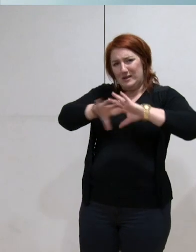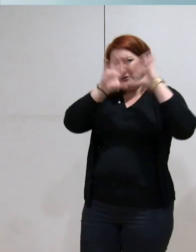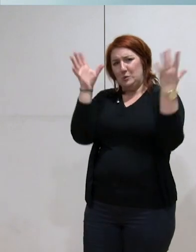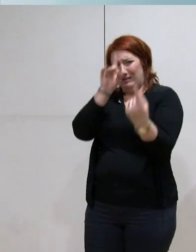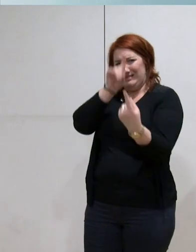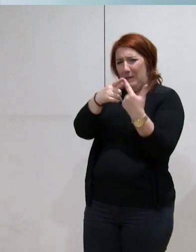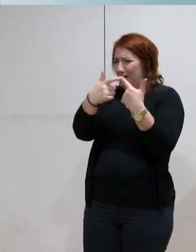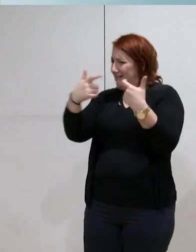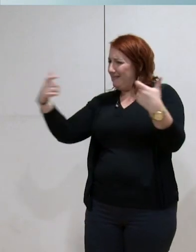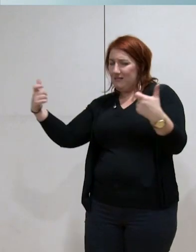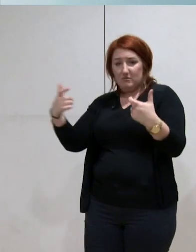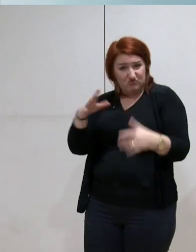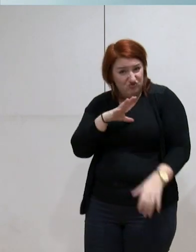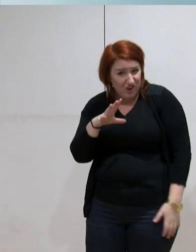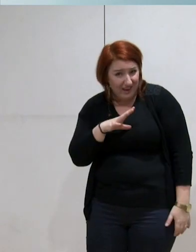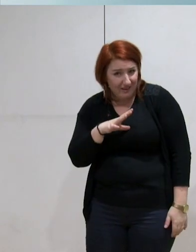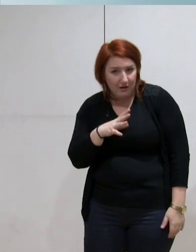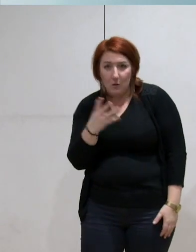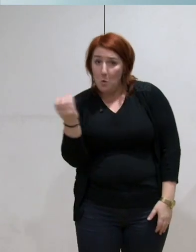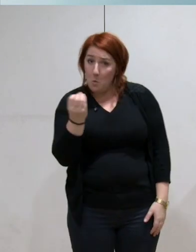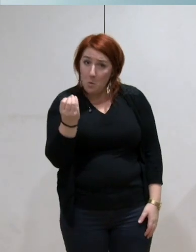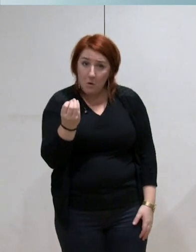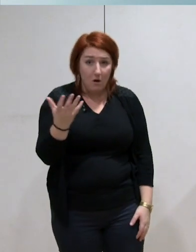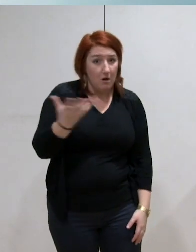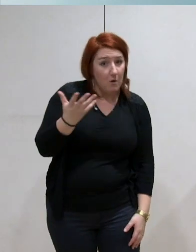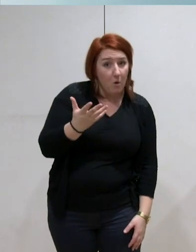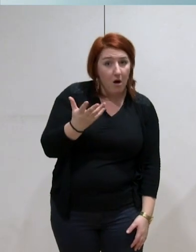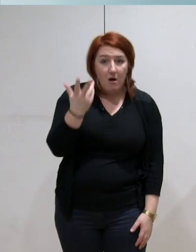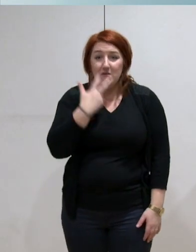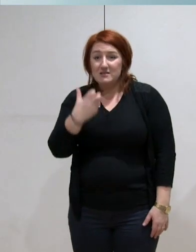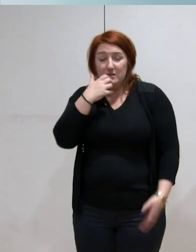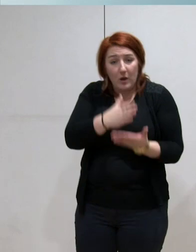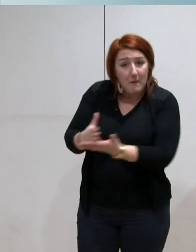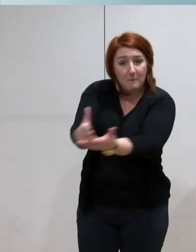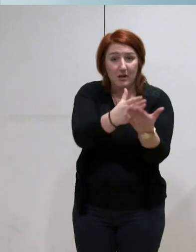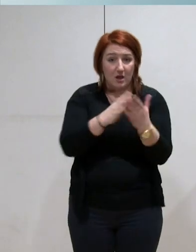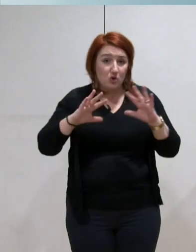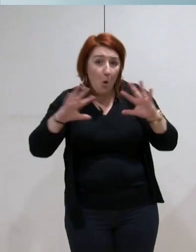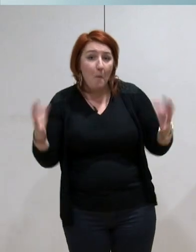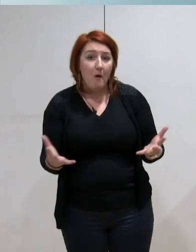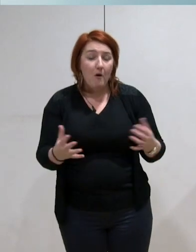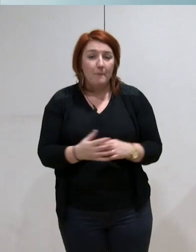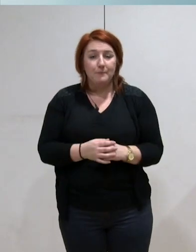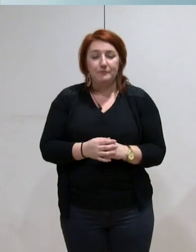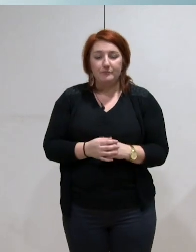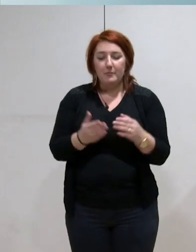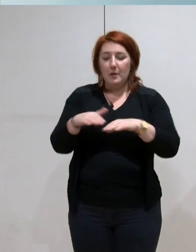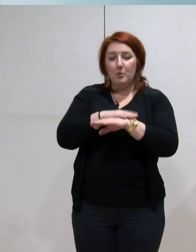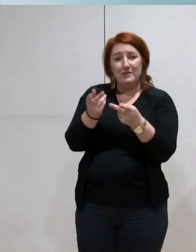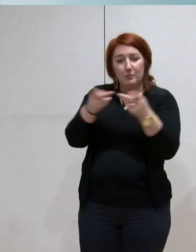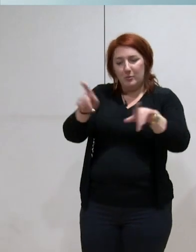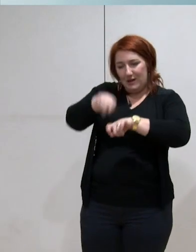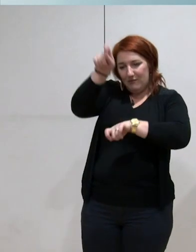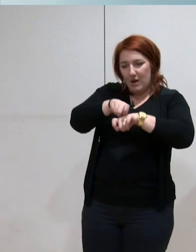sujets comment les partagez-vous avec les citoyens une évaluation des politiques publque pertinente dans ce sens